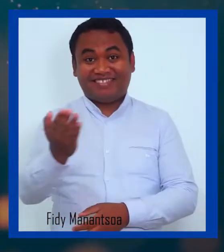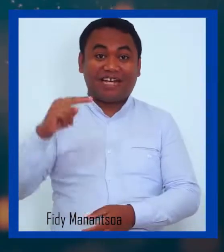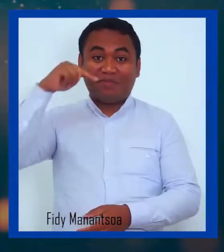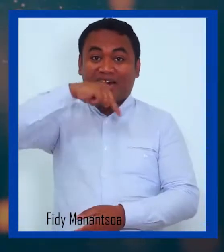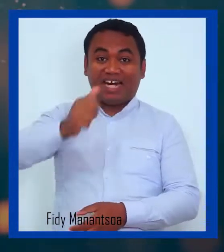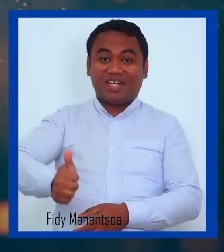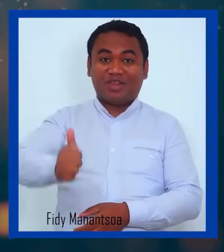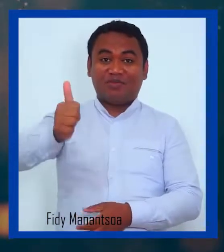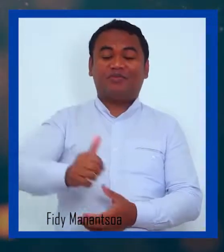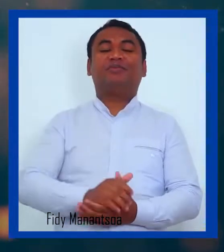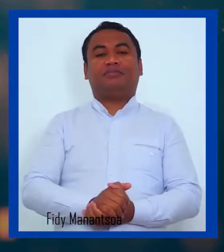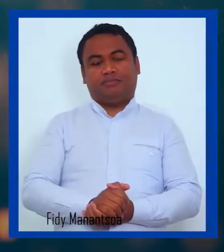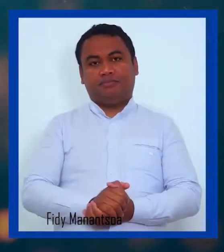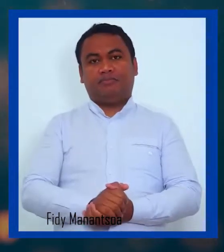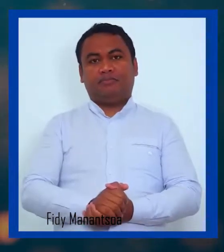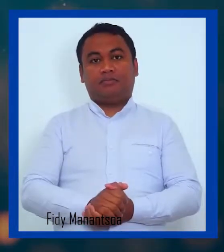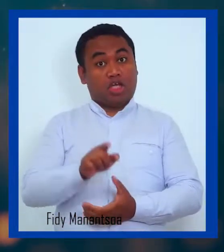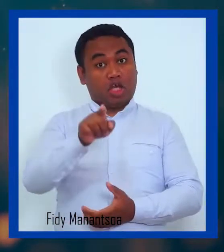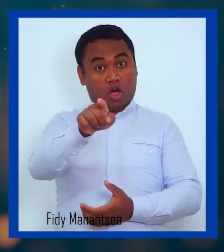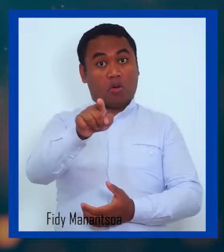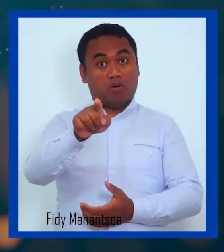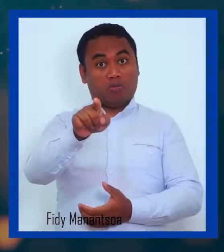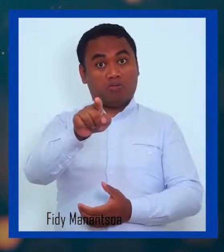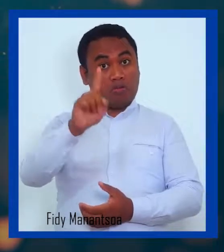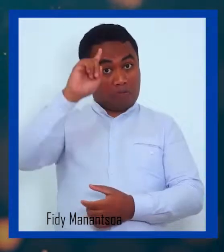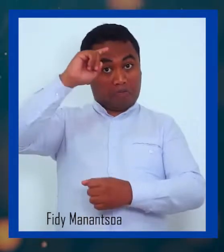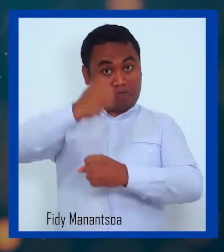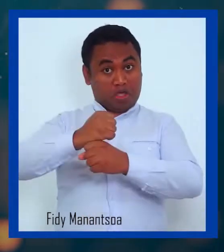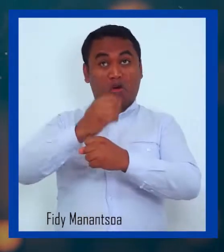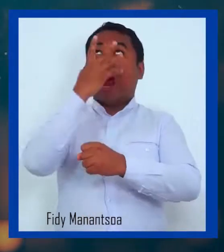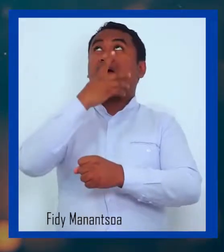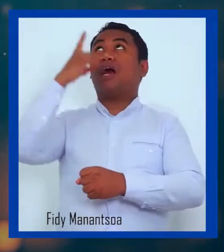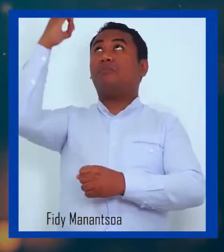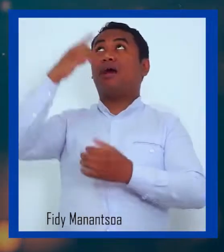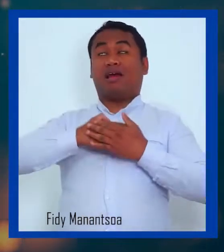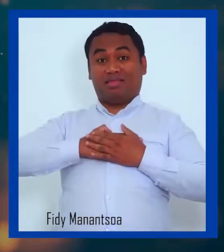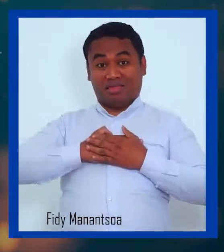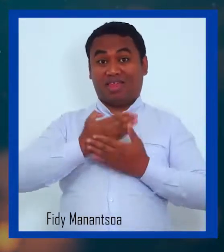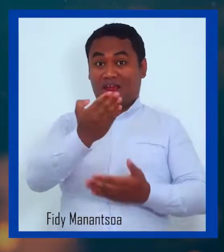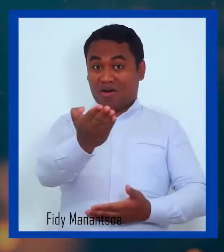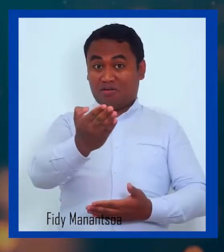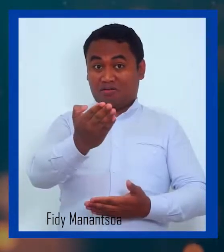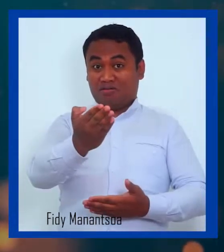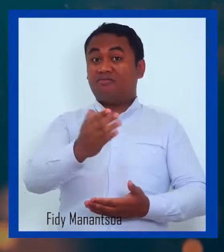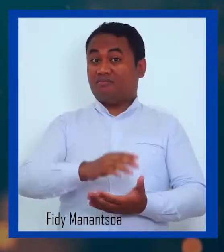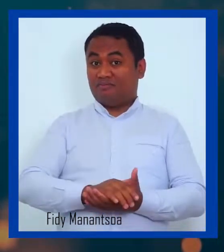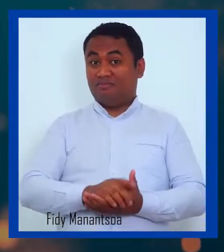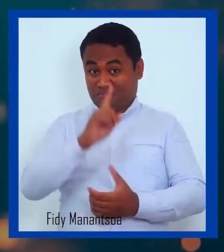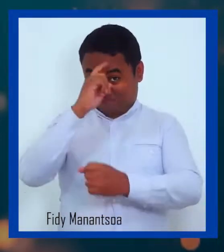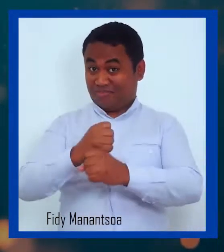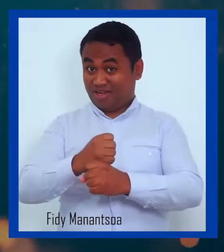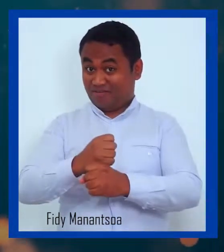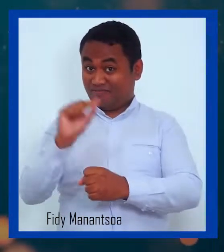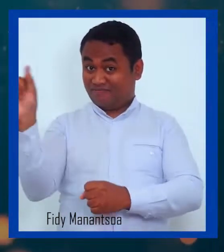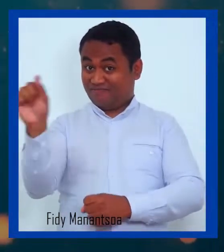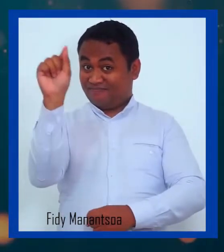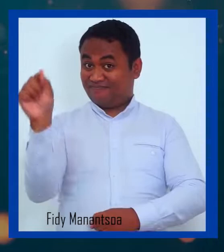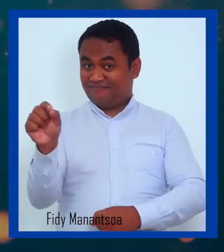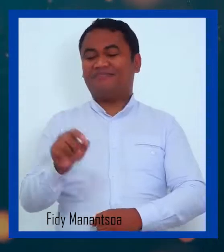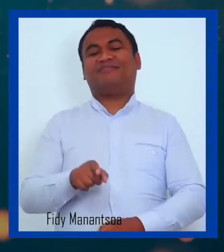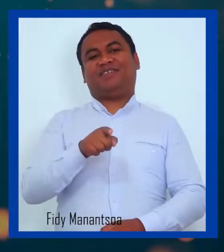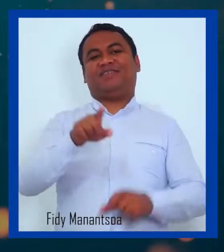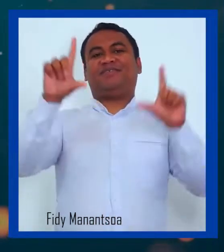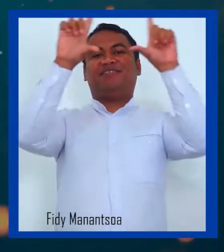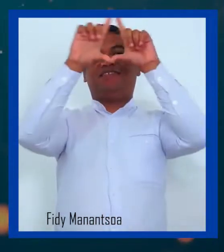Miarabantsika rehetra amin'ny anaran'ny Tompo. Tena mino ve ianao fa tianao Andriamanitra? Izay indray avana no lohatenin'ity